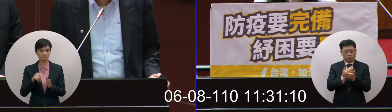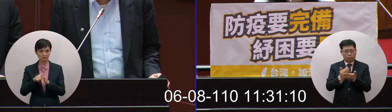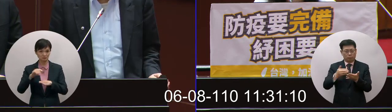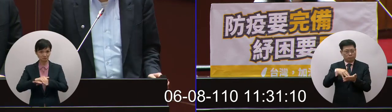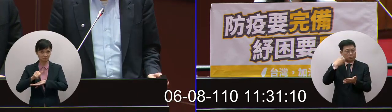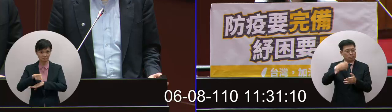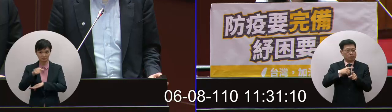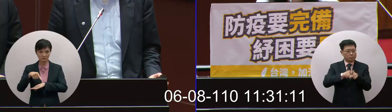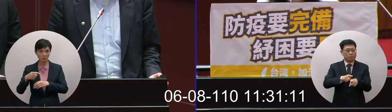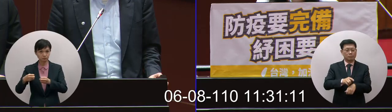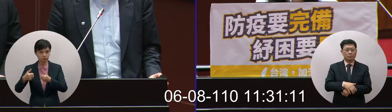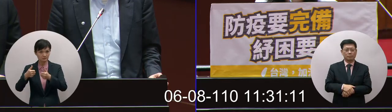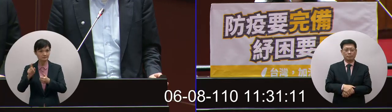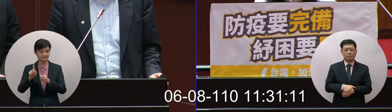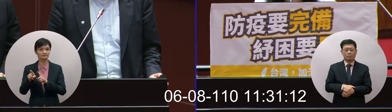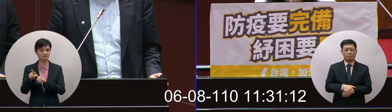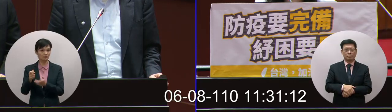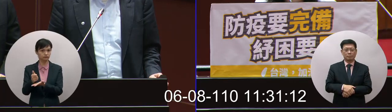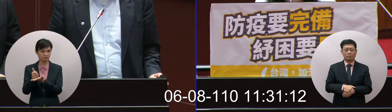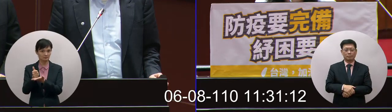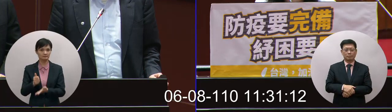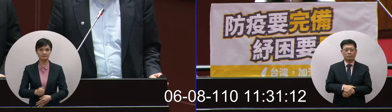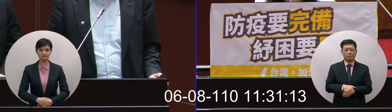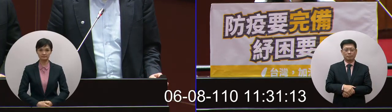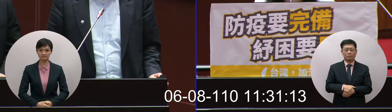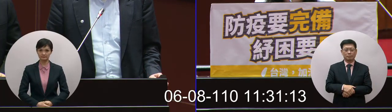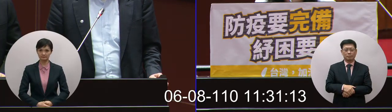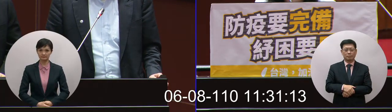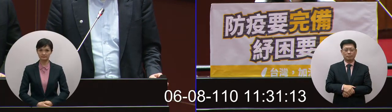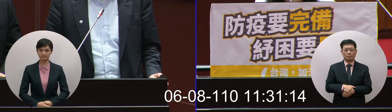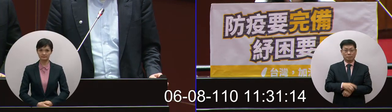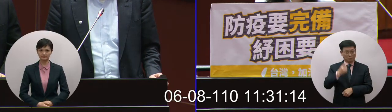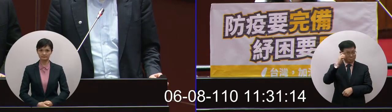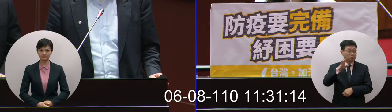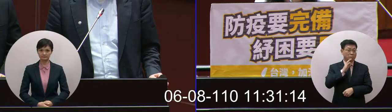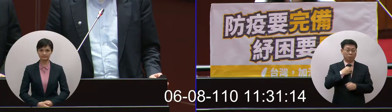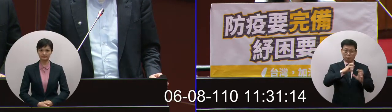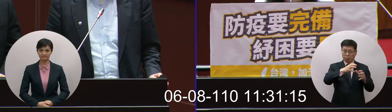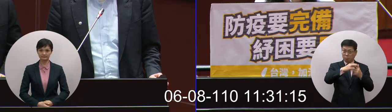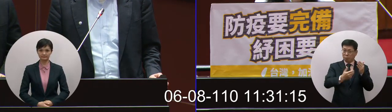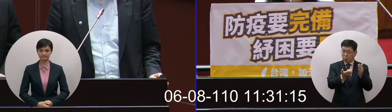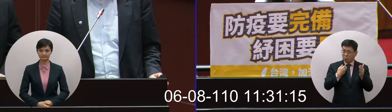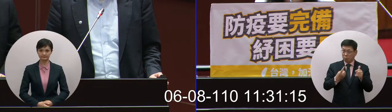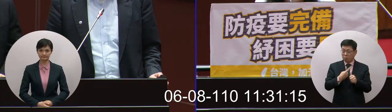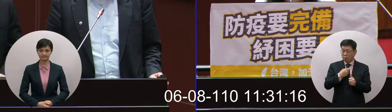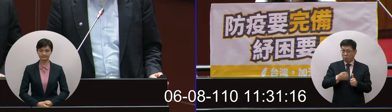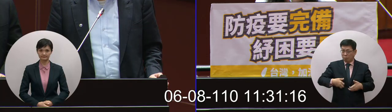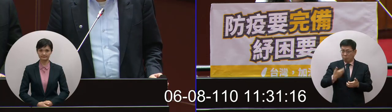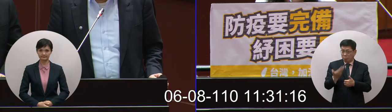果。 所以意思也有可能在这个 COP 标准，国际的 COP 标准出来之前呢，就进行专家审查，并且发给